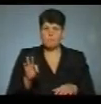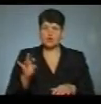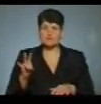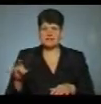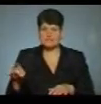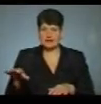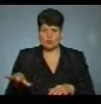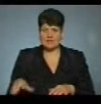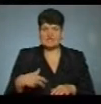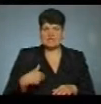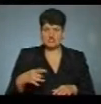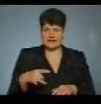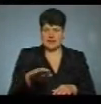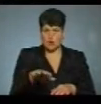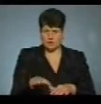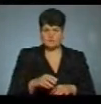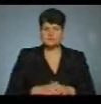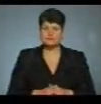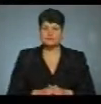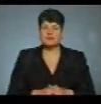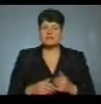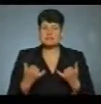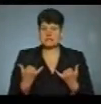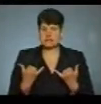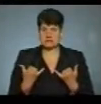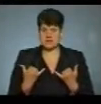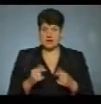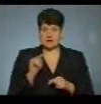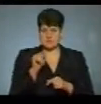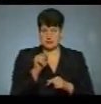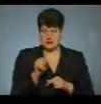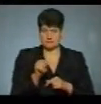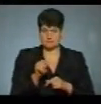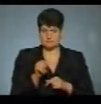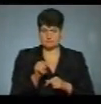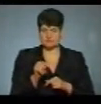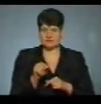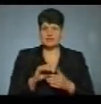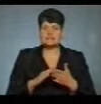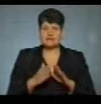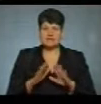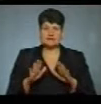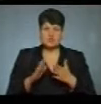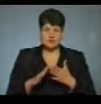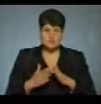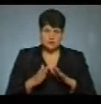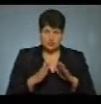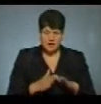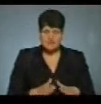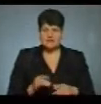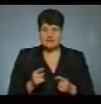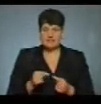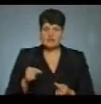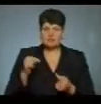район і Залішівський район. Зараз там діє стан надзвичайної ситуації, так, і